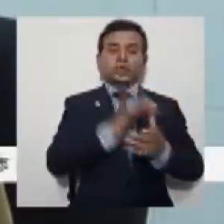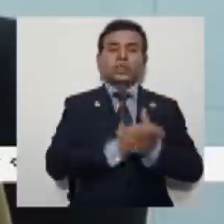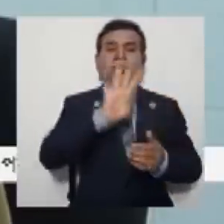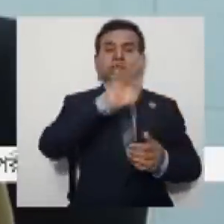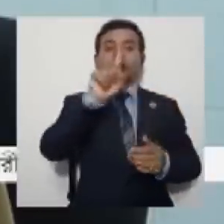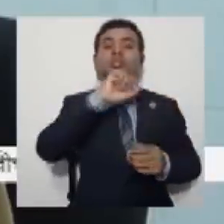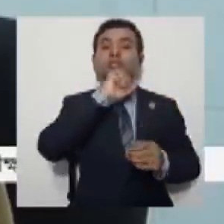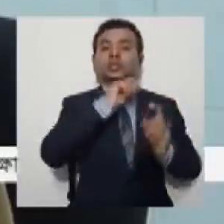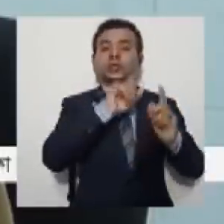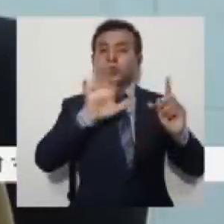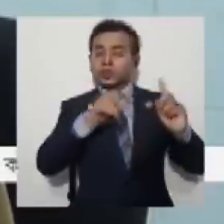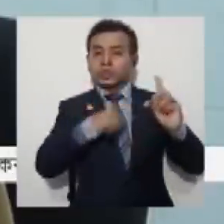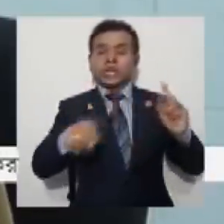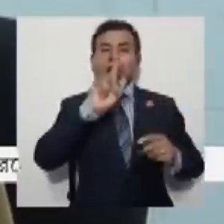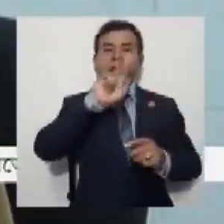31 থেকে 40 22 শতাংশ এবং